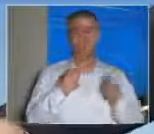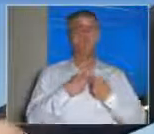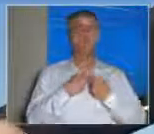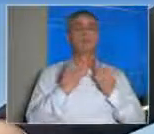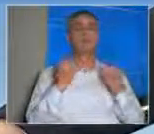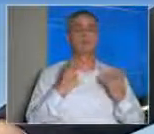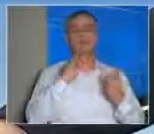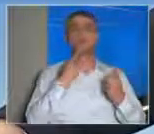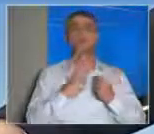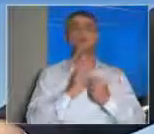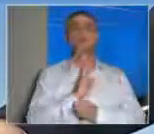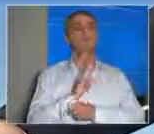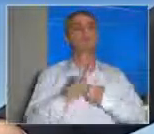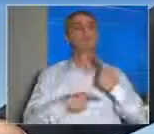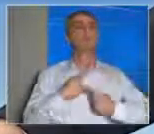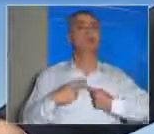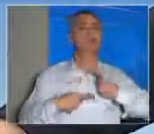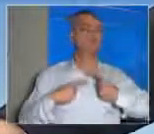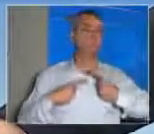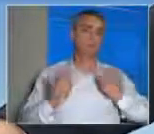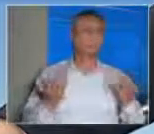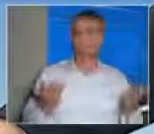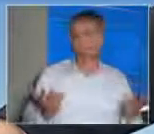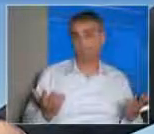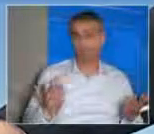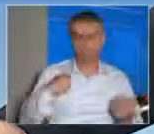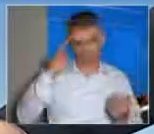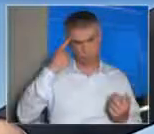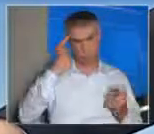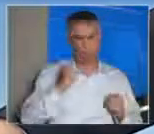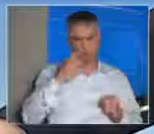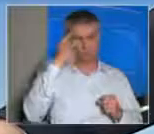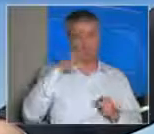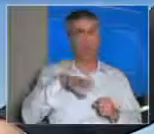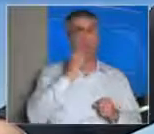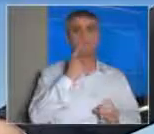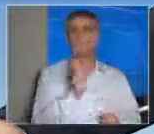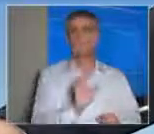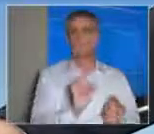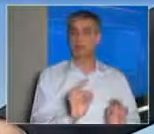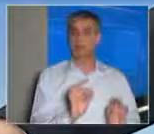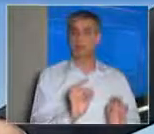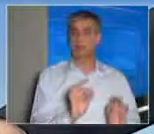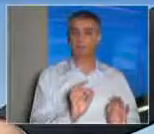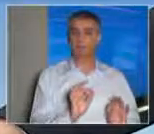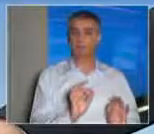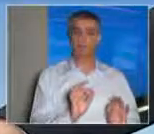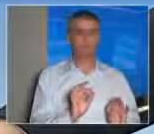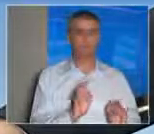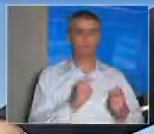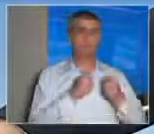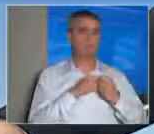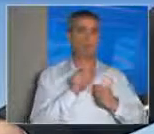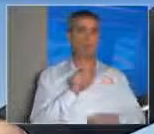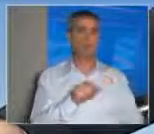שותפות טבעיות, אלא שותפים מסורתיים. אני מאמין שהוא יודע לבחור את מילותיו בקפידה, אבל ללא קשר